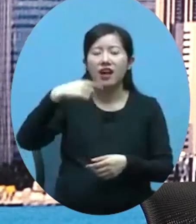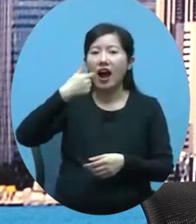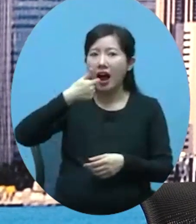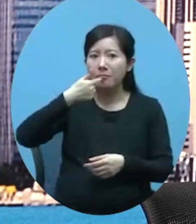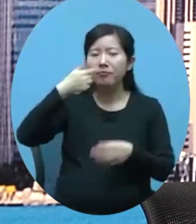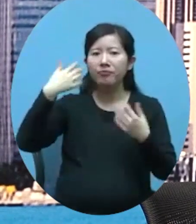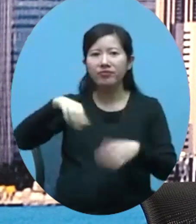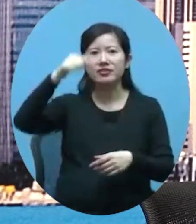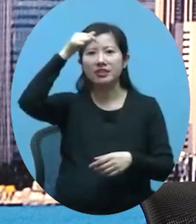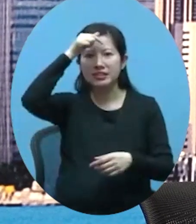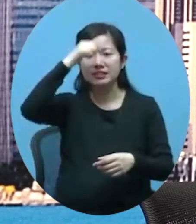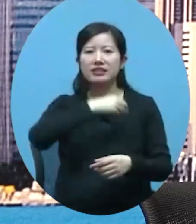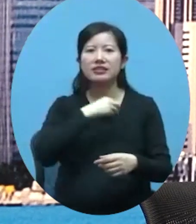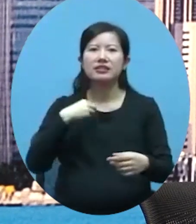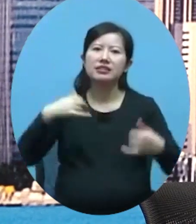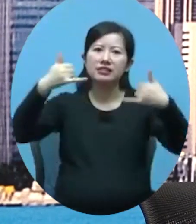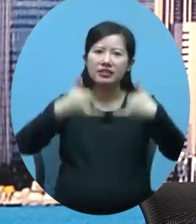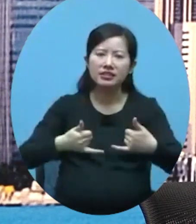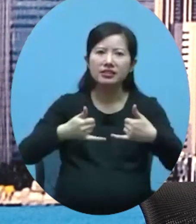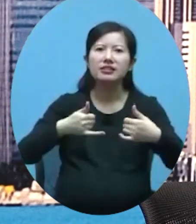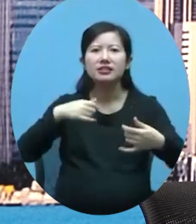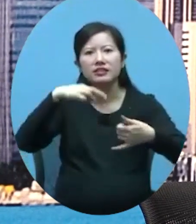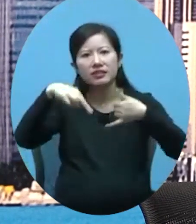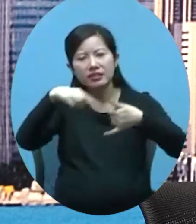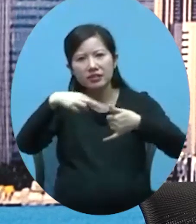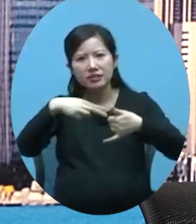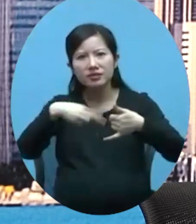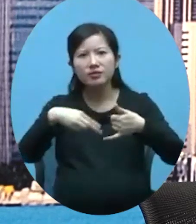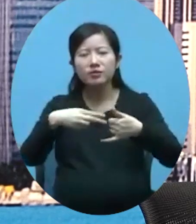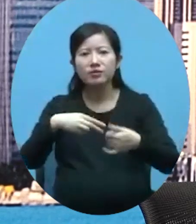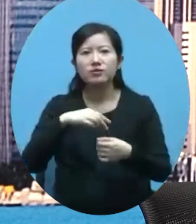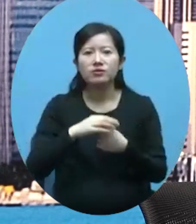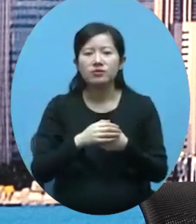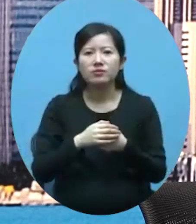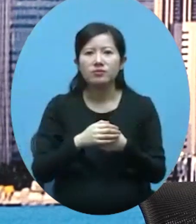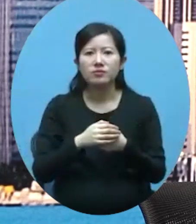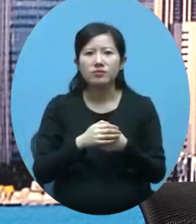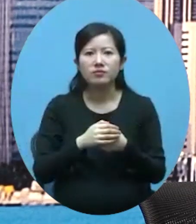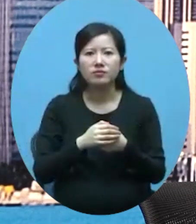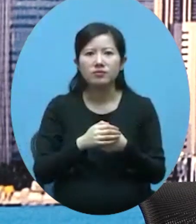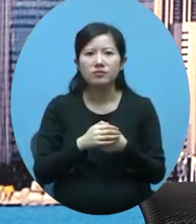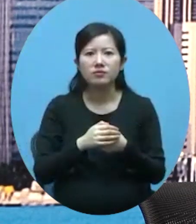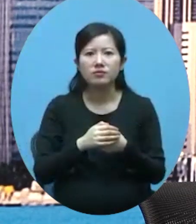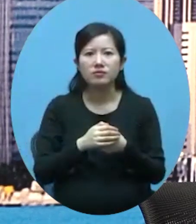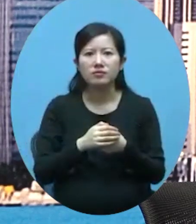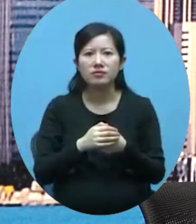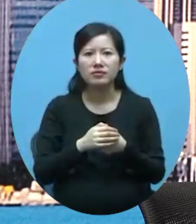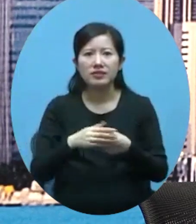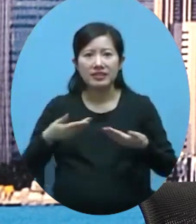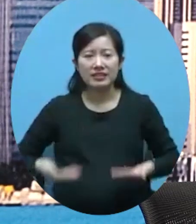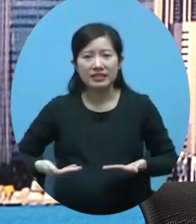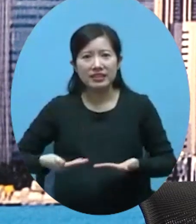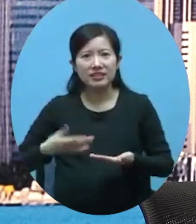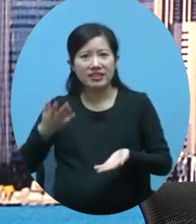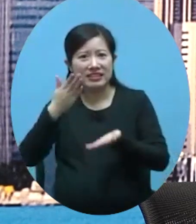做个诊断如果是现在的话我们是没有一个测试给